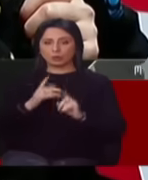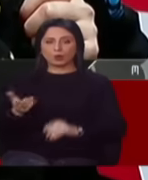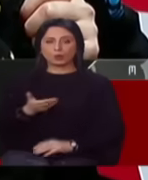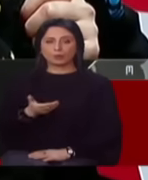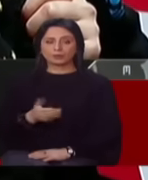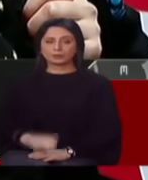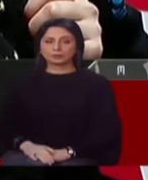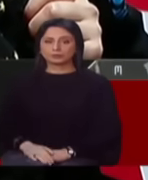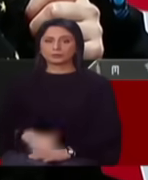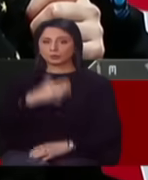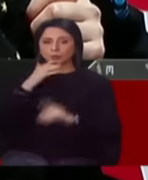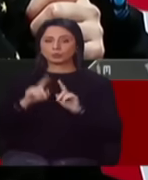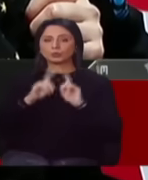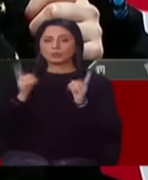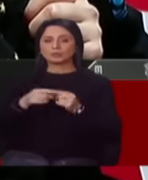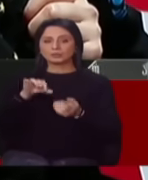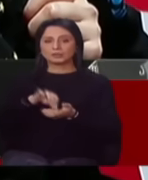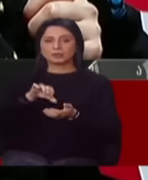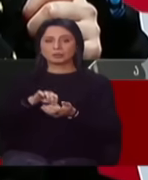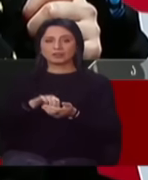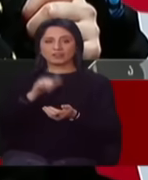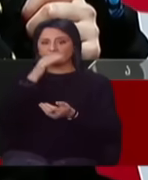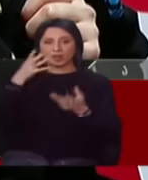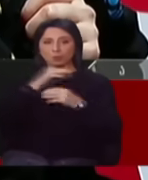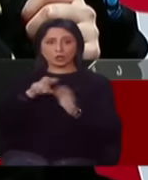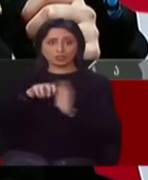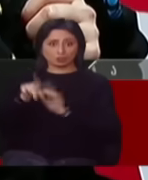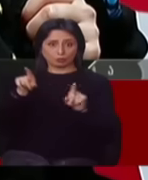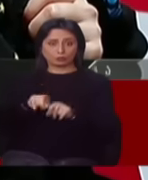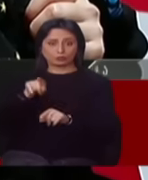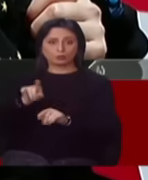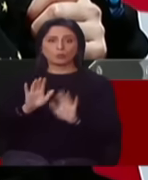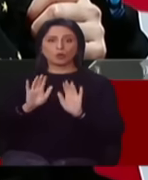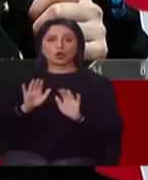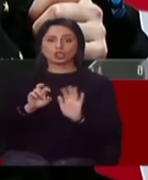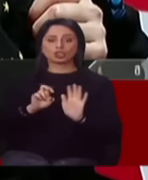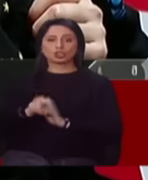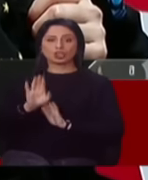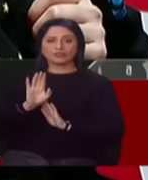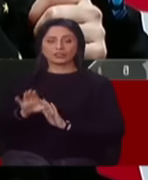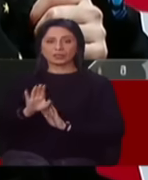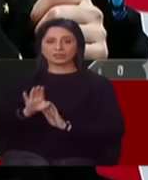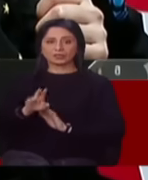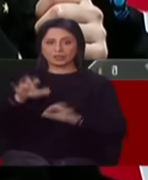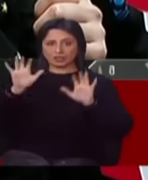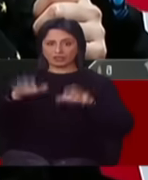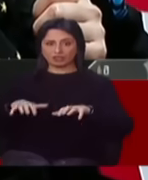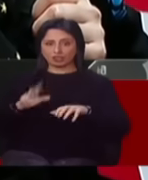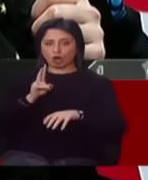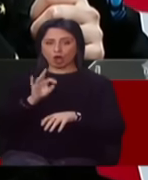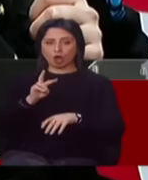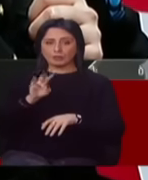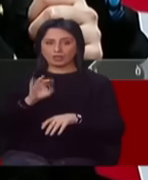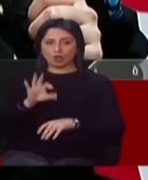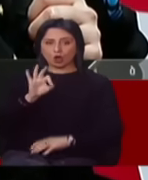რომელზეც უმრავლესობის წარმომადგენლებმა კი ვერ მოასწრეს შეცვლა, ხოლო შევიდა თავმჯდომარე